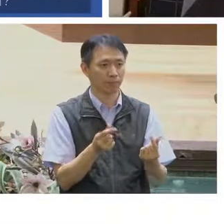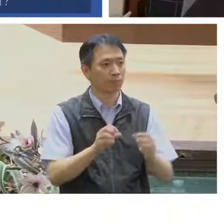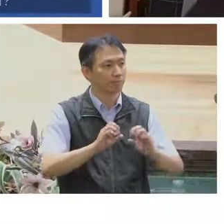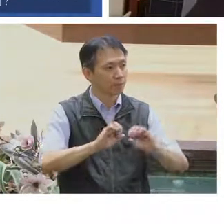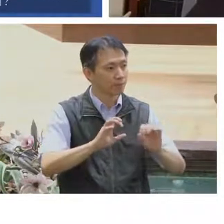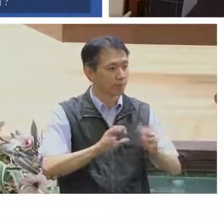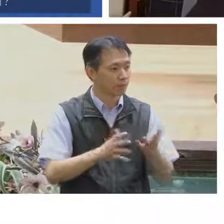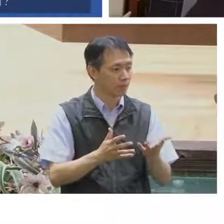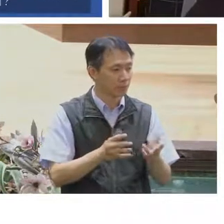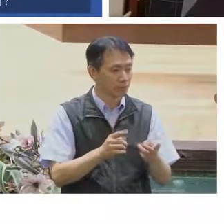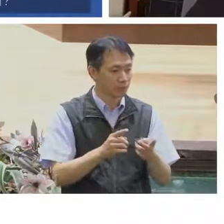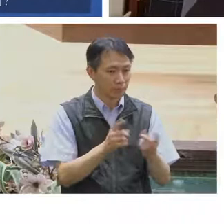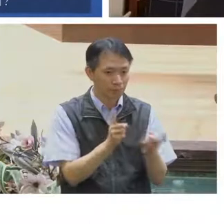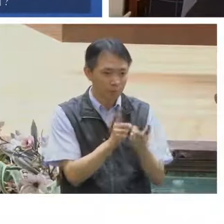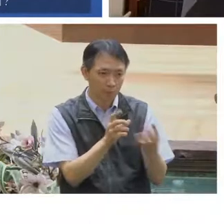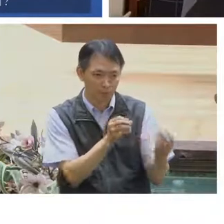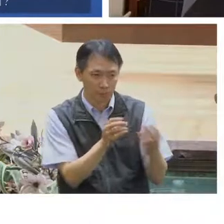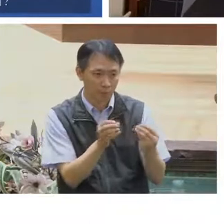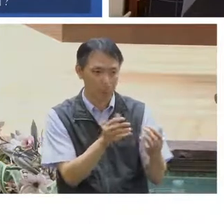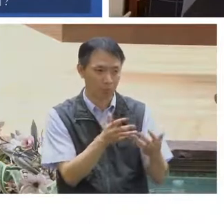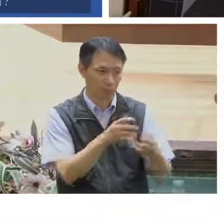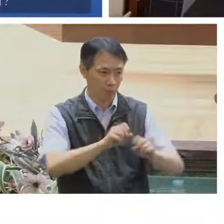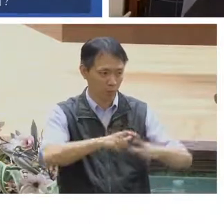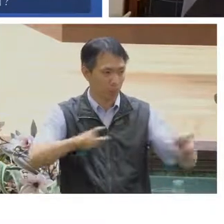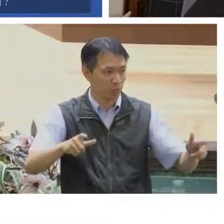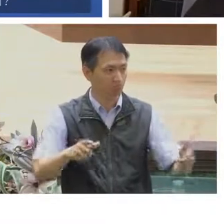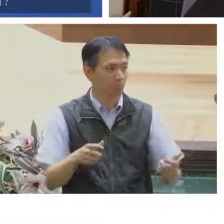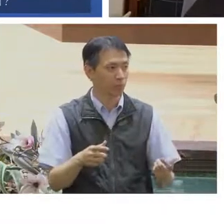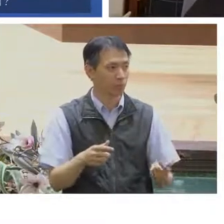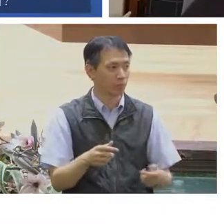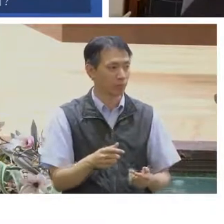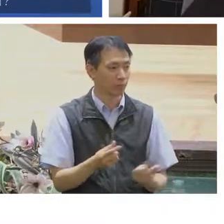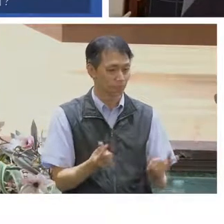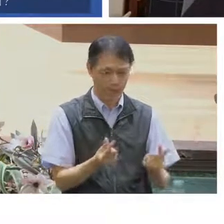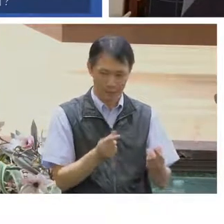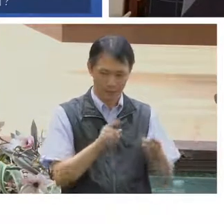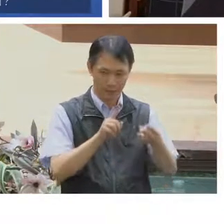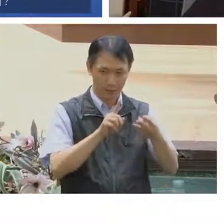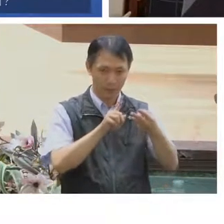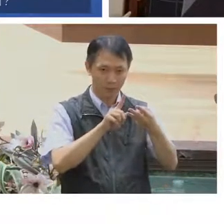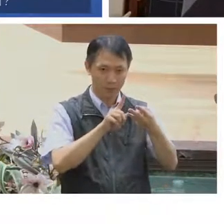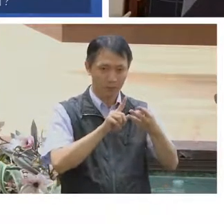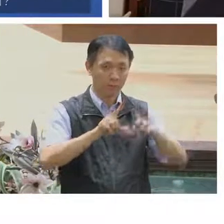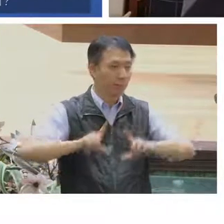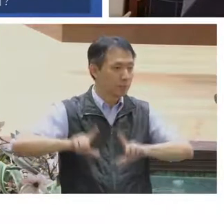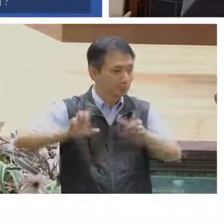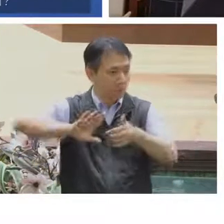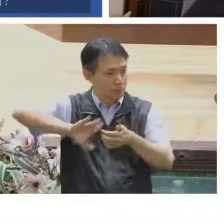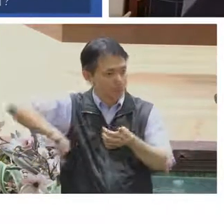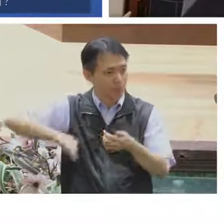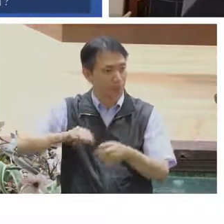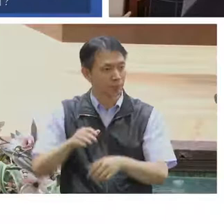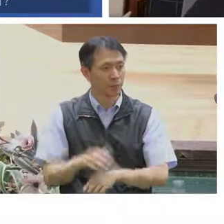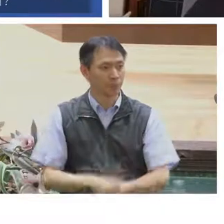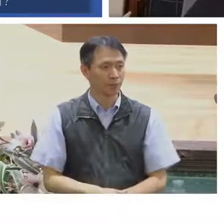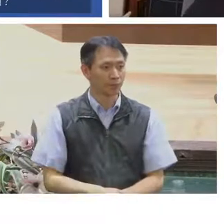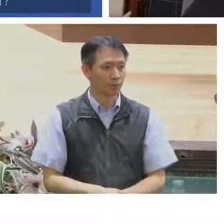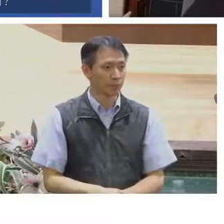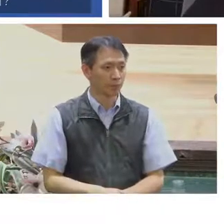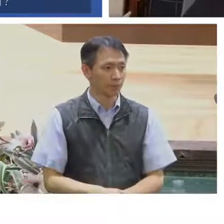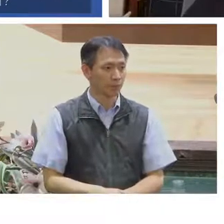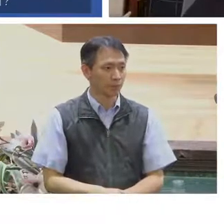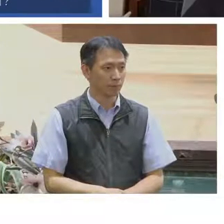些的城市规划，就可能比较多人来参与，一些的动物的保护就比较多人来参